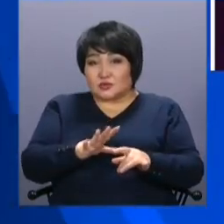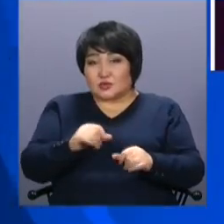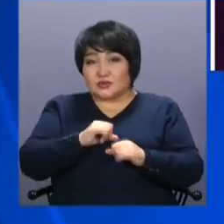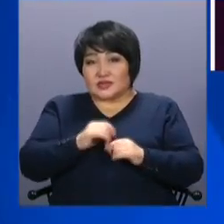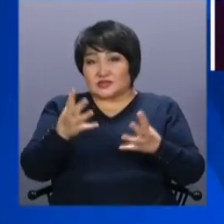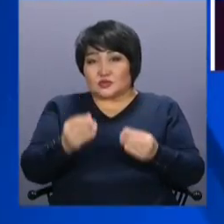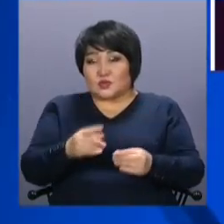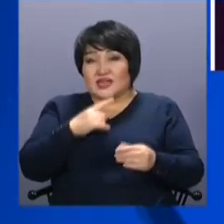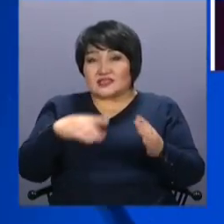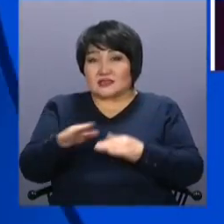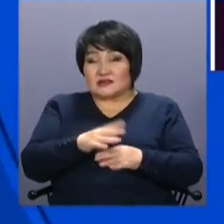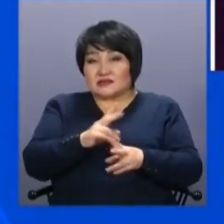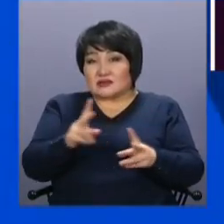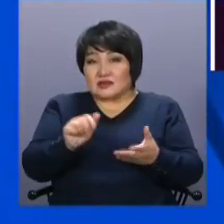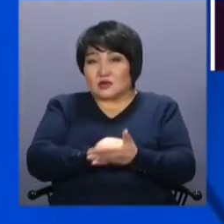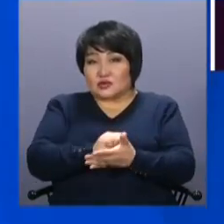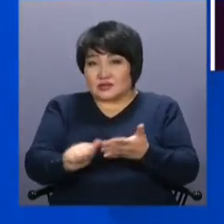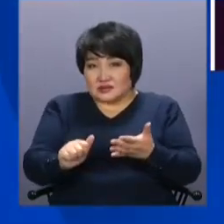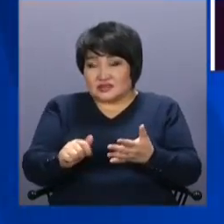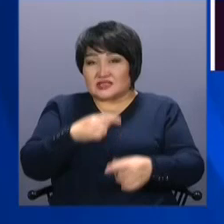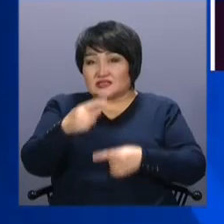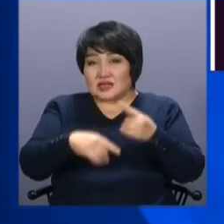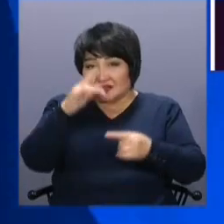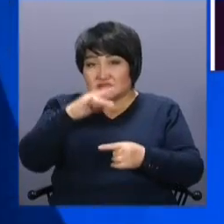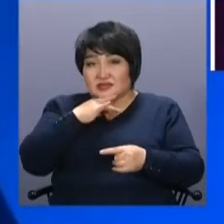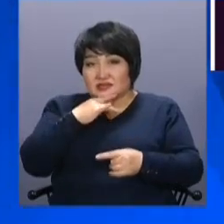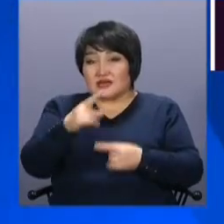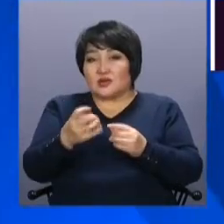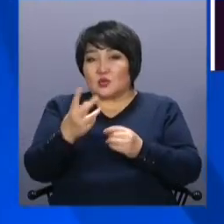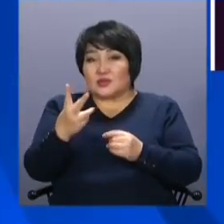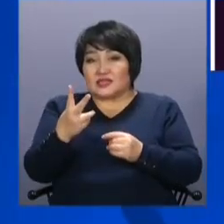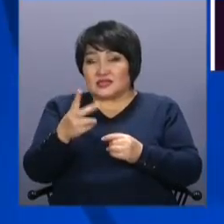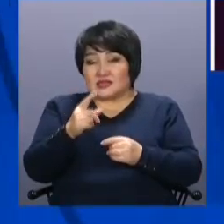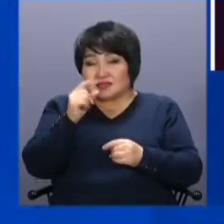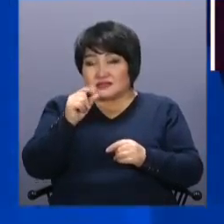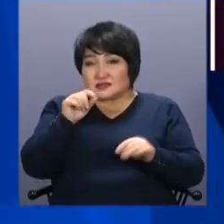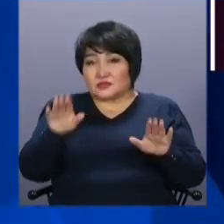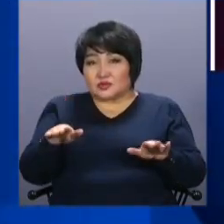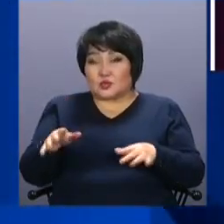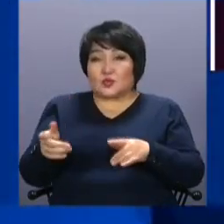ешқандай құжатсыз Қазақстан арқылы 12 көгершінді өткізбек болған.